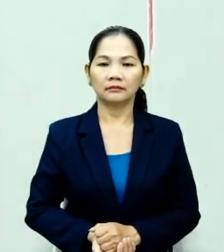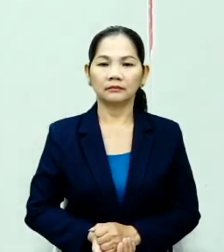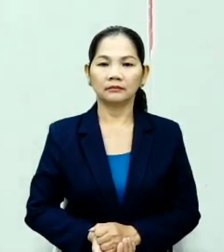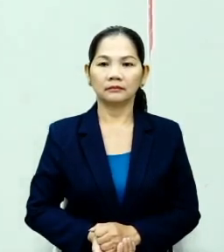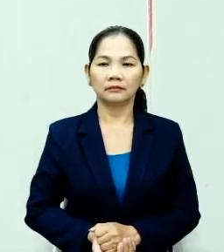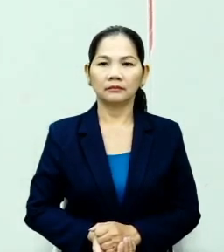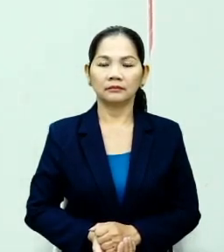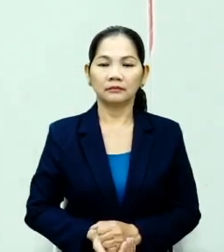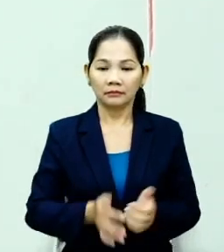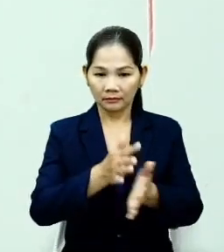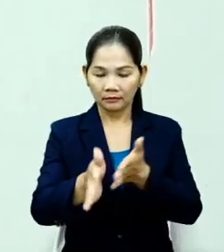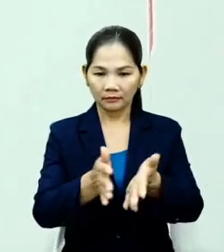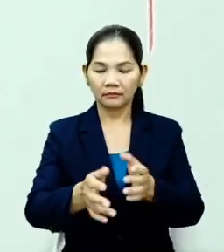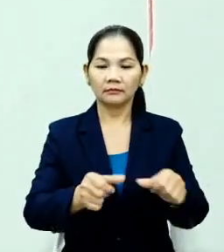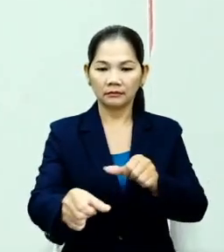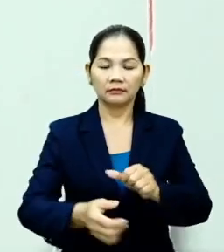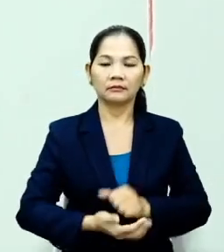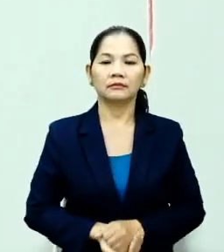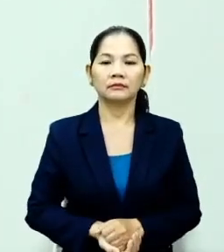cha ấy là con ăn tặng ở khnết con